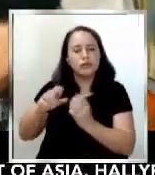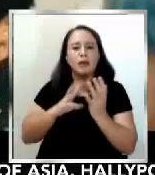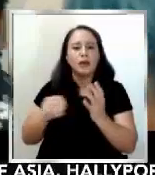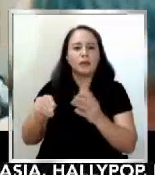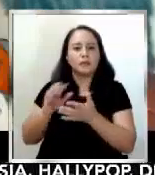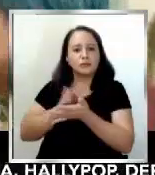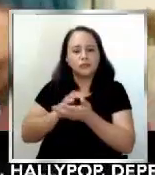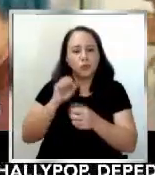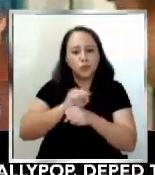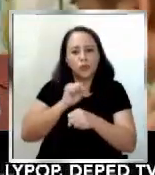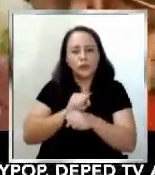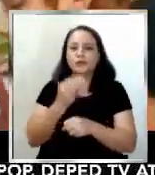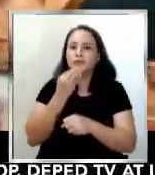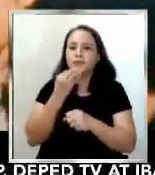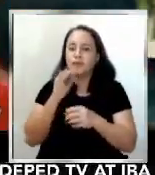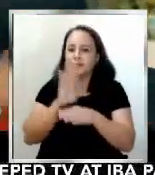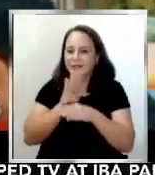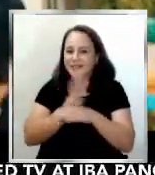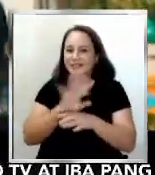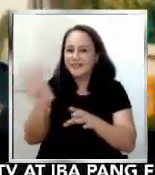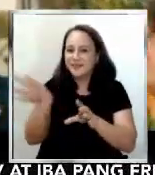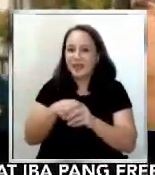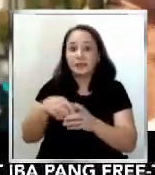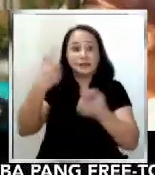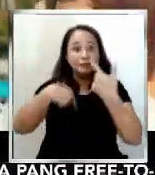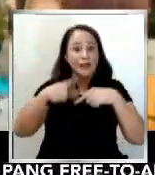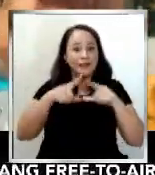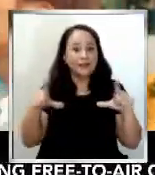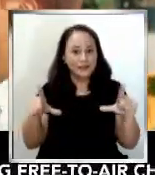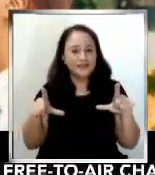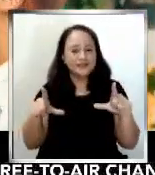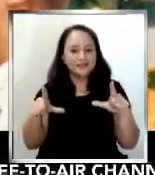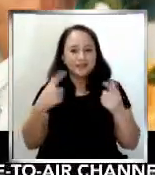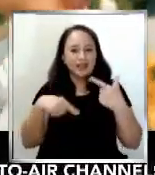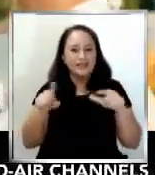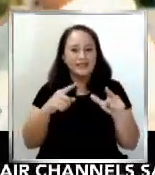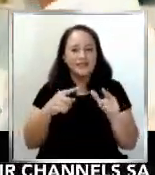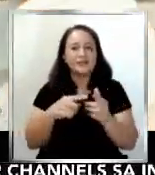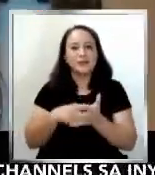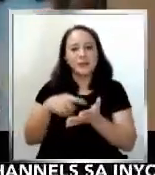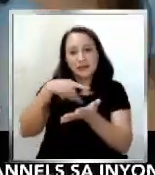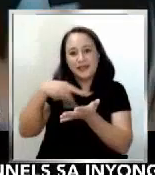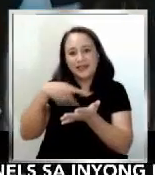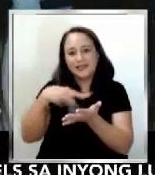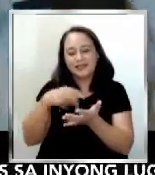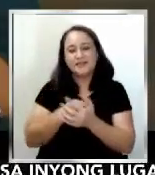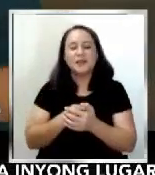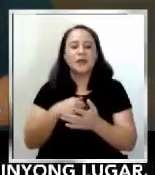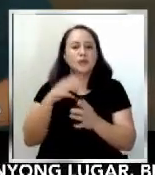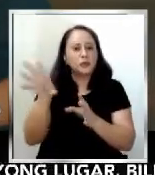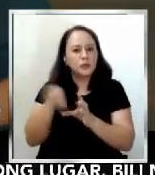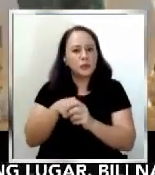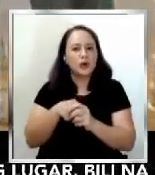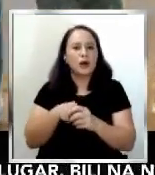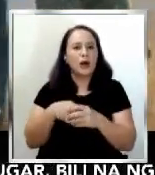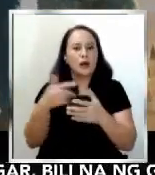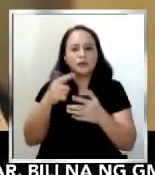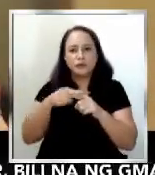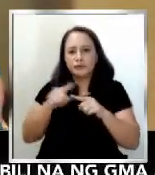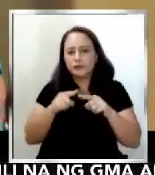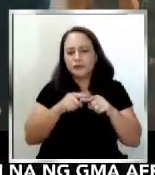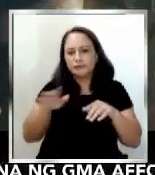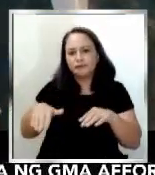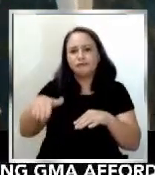food industry. May kasama ring sign language sa dance steps. Tampok din ang iba't ibang generation at race. Maging